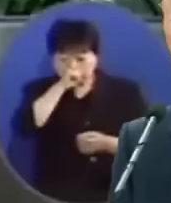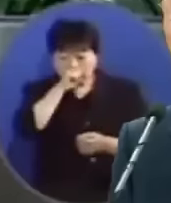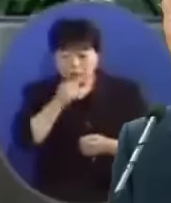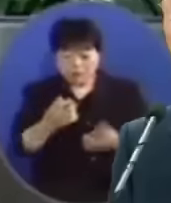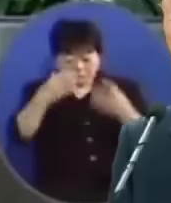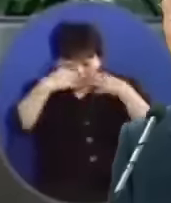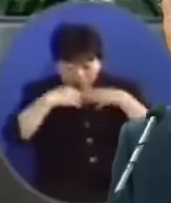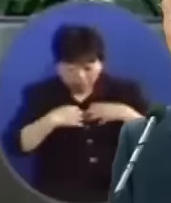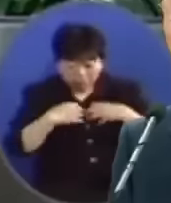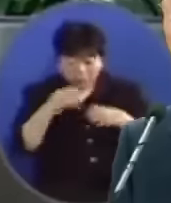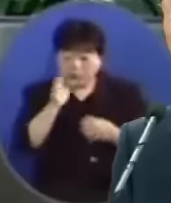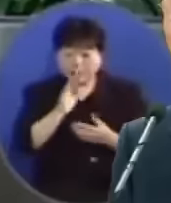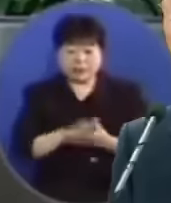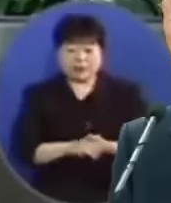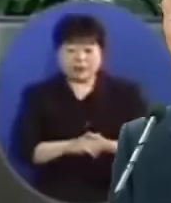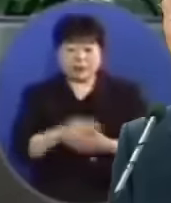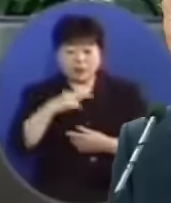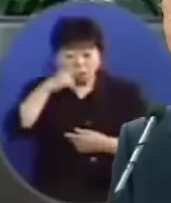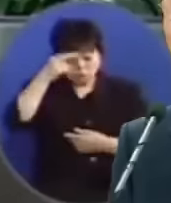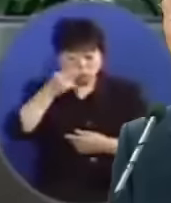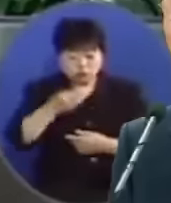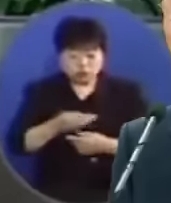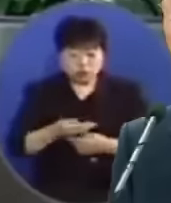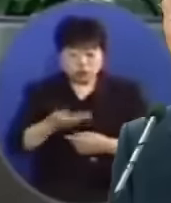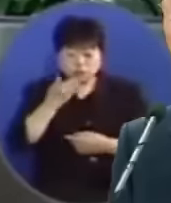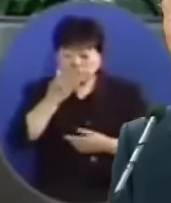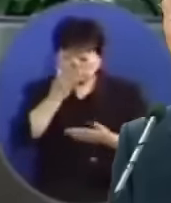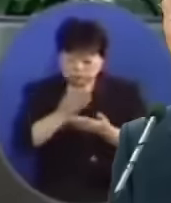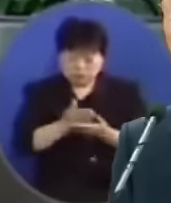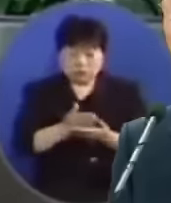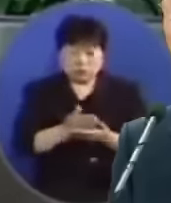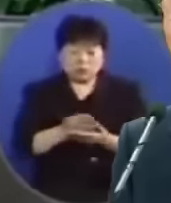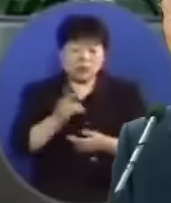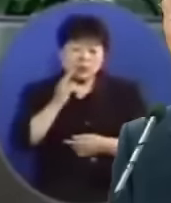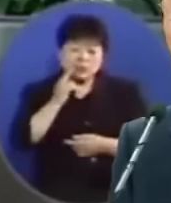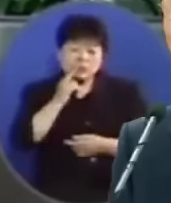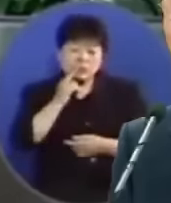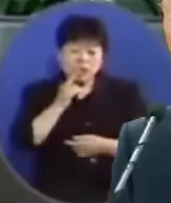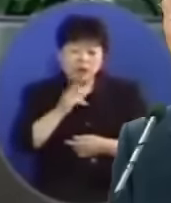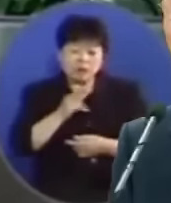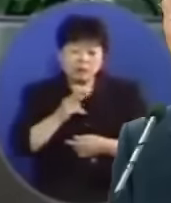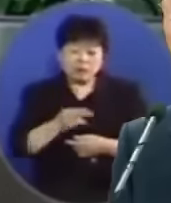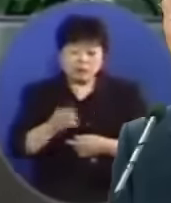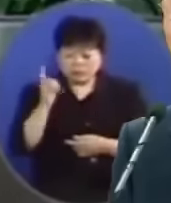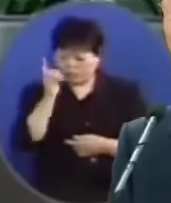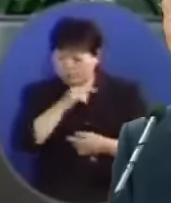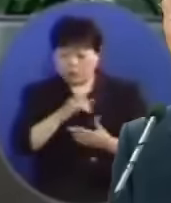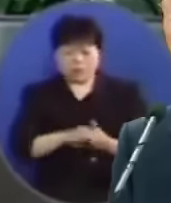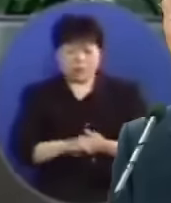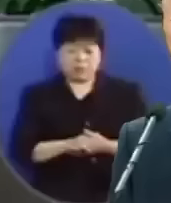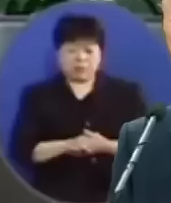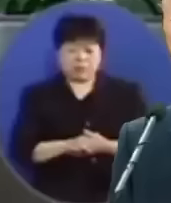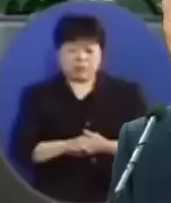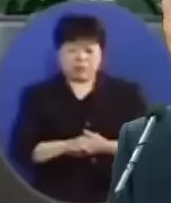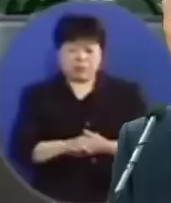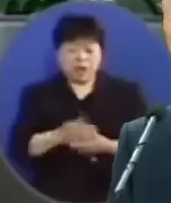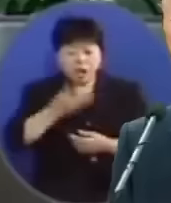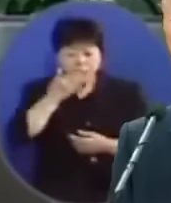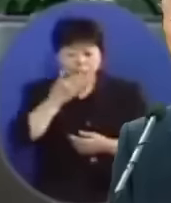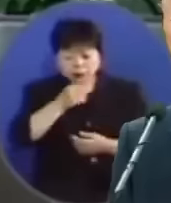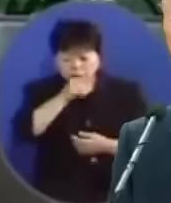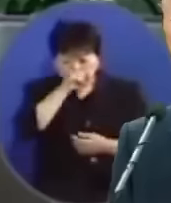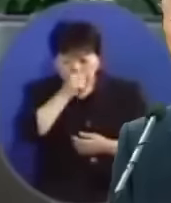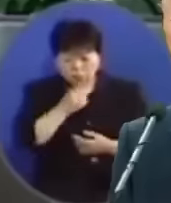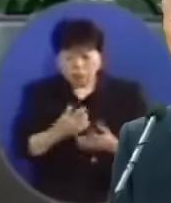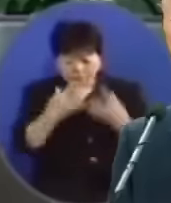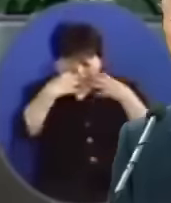막 집어먹으면 안 돼요. 술은 음식이라도 좋지 않아요. 담배는 먹는 기호품이라도 좋지 않아요. 또한 밥도 좋지만